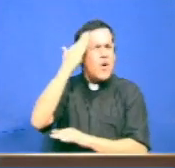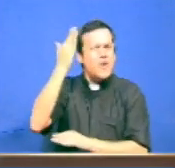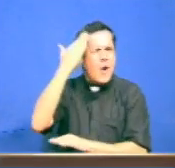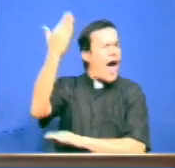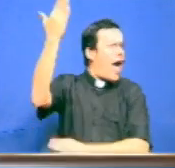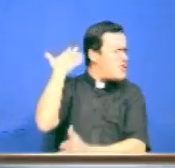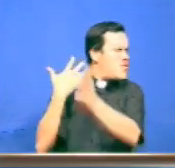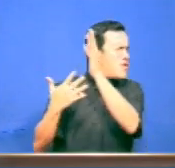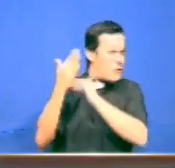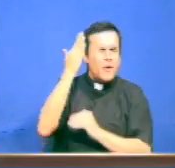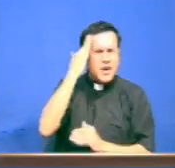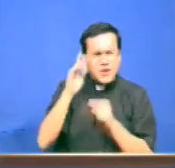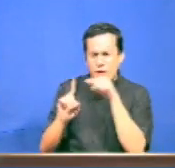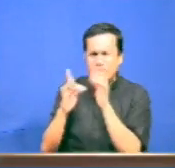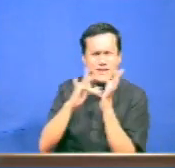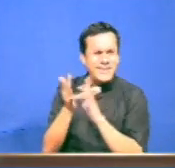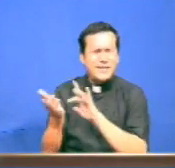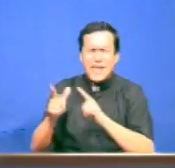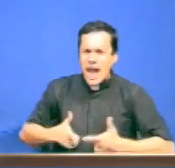Yesu alitolewa nanyi,